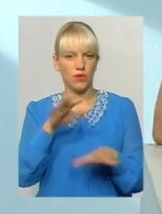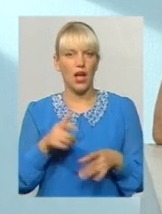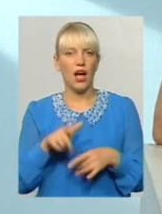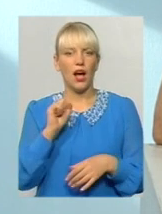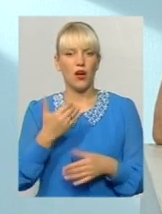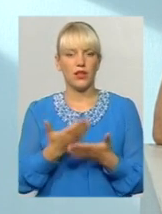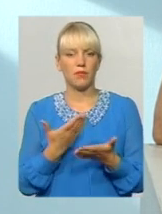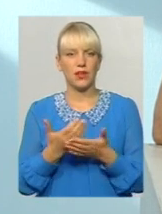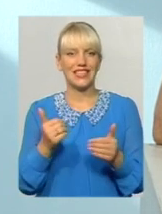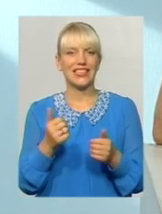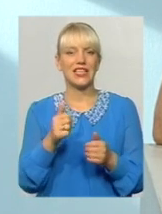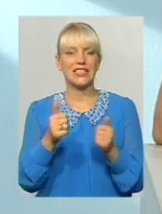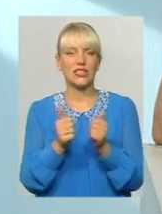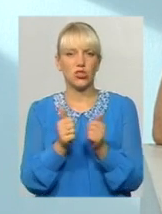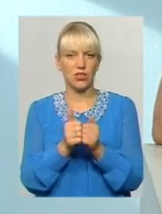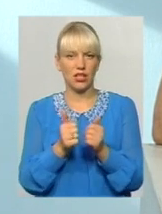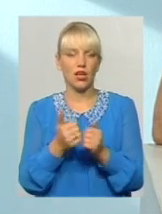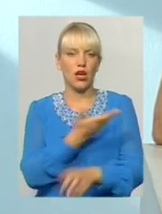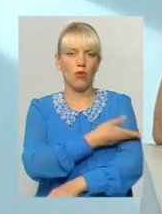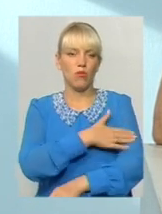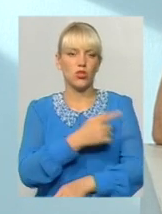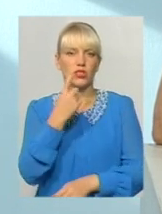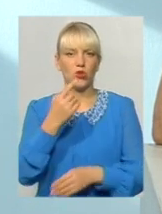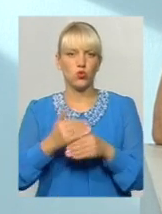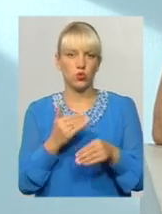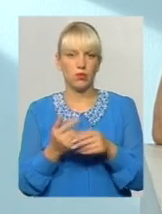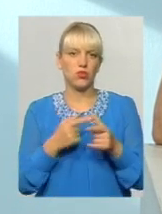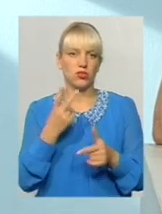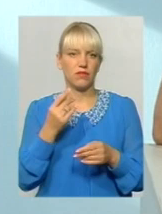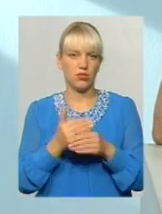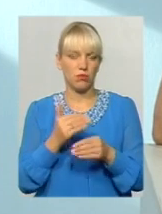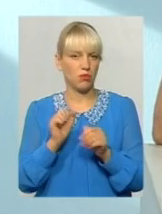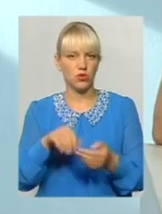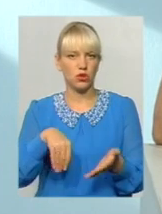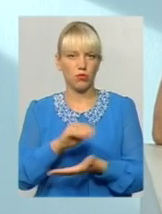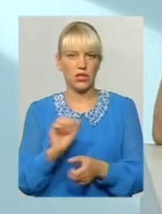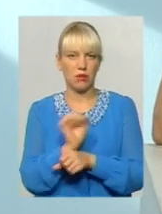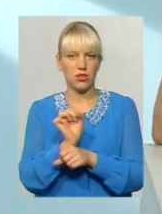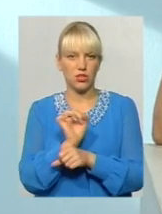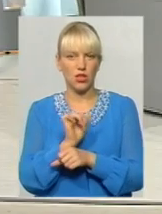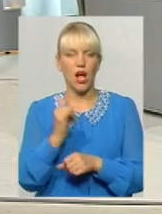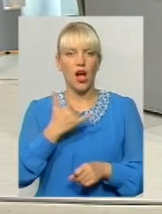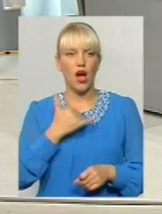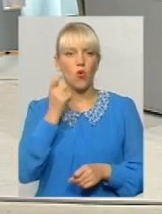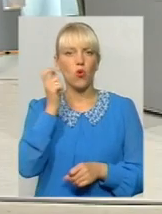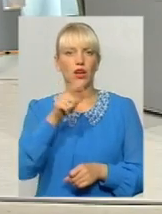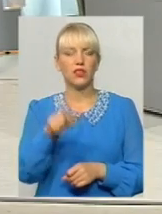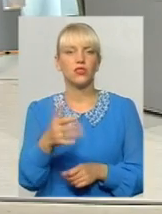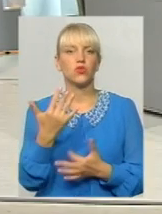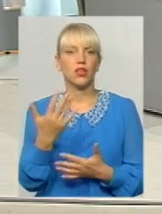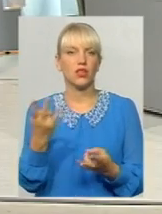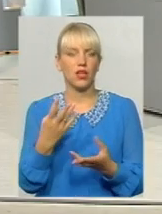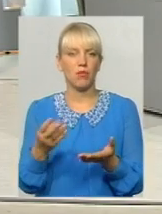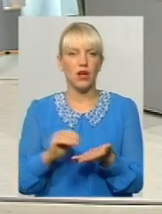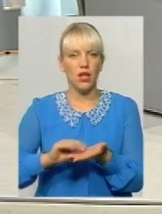сусідні Польщі, за стипендію, за 1-2 стипендії студент може собі придбати транспортний засіб. Українцю скільки потрібно